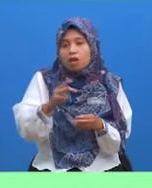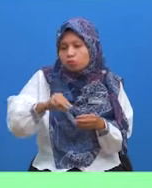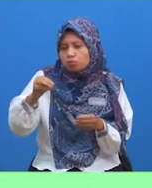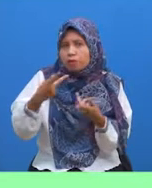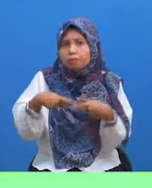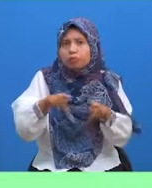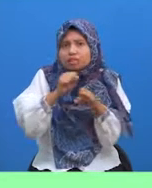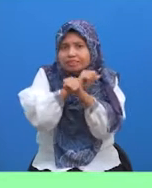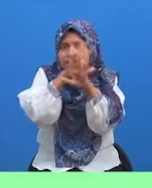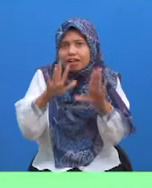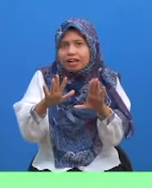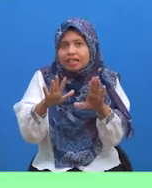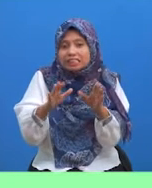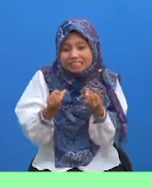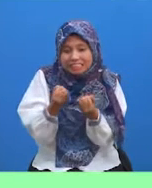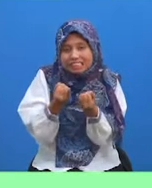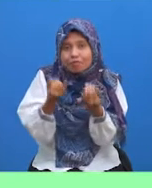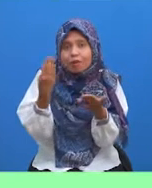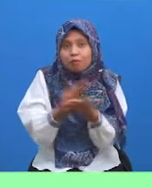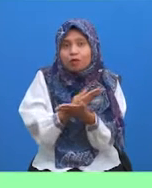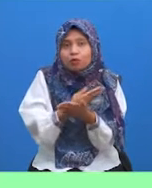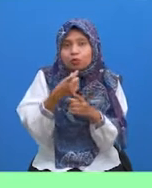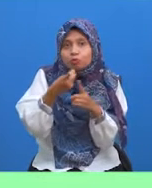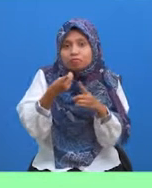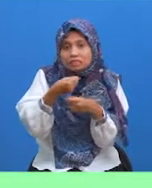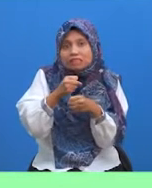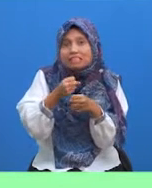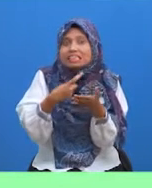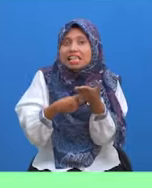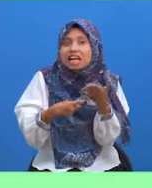keseimbangan baru dari segi harga dan kuantiti